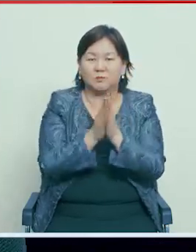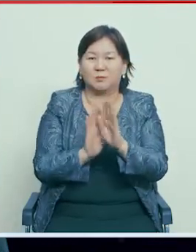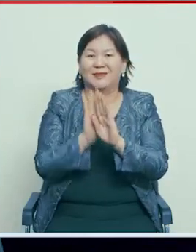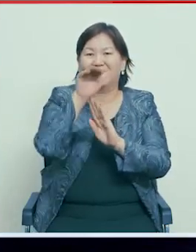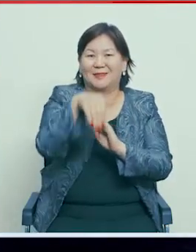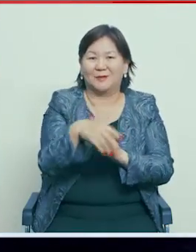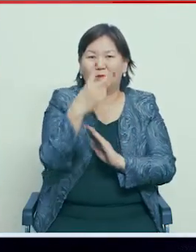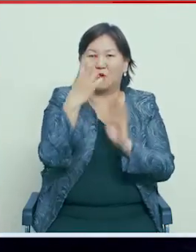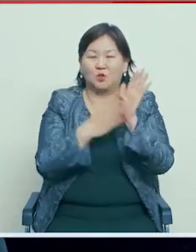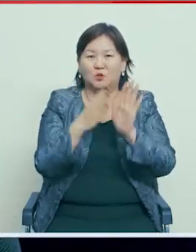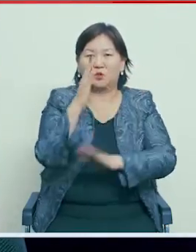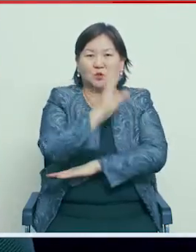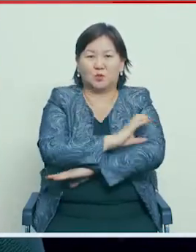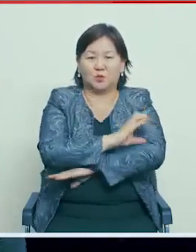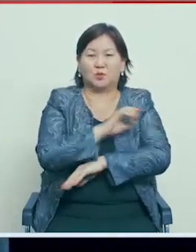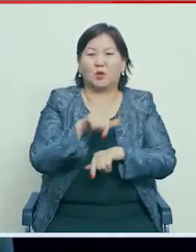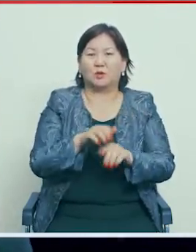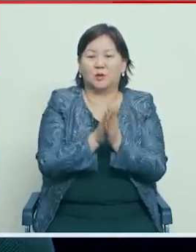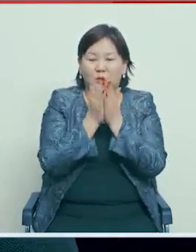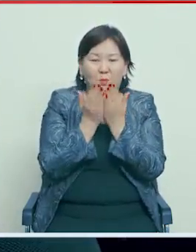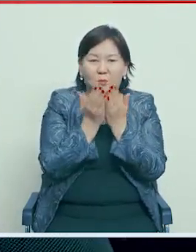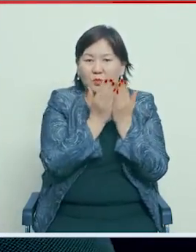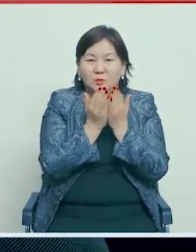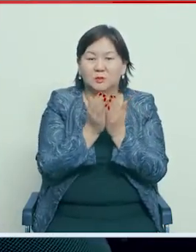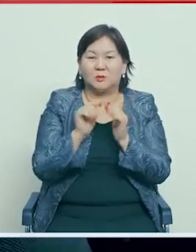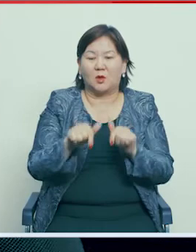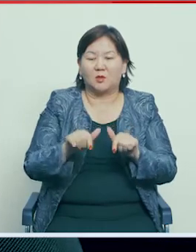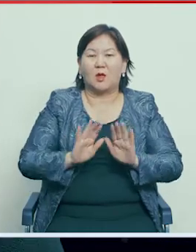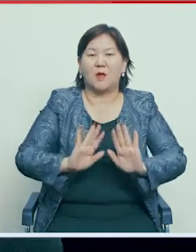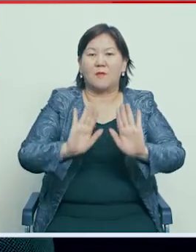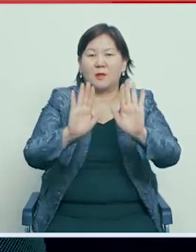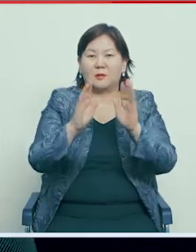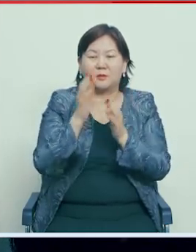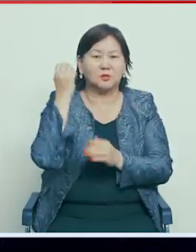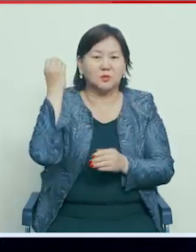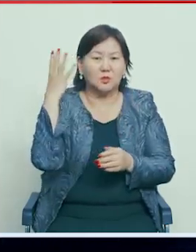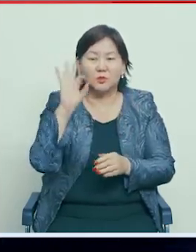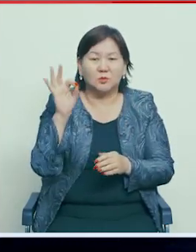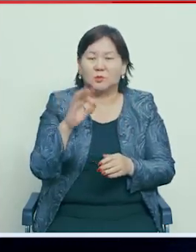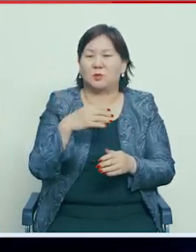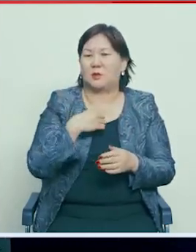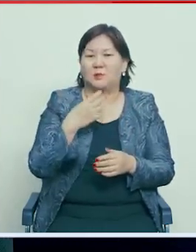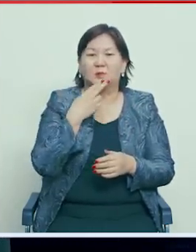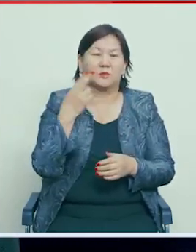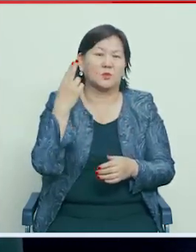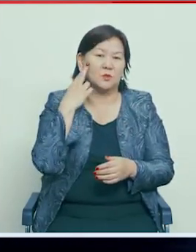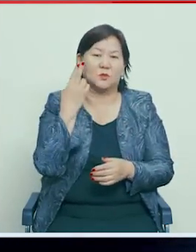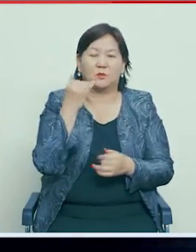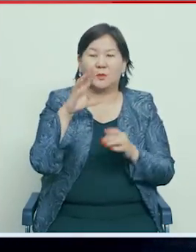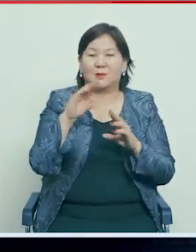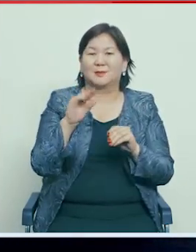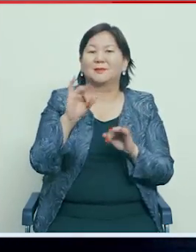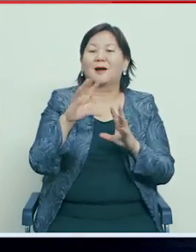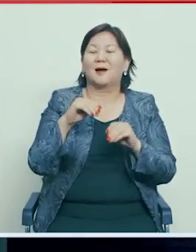Дээрээс нь 29 дахь сургуульд би одоо ч гэсэн ном уншиж одоо хүн болгон ч гэсэн тэгдэг сонсохгүй чи хэлгүй сонсголгүй юм байж